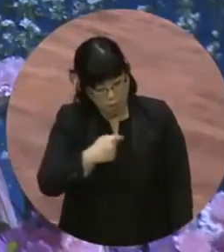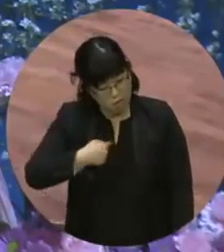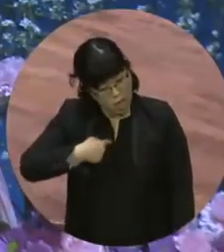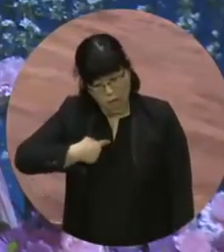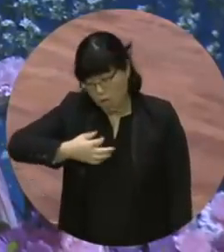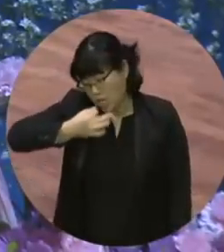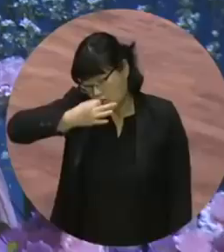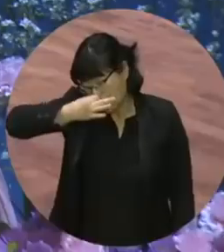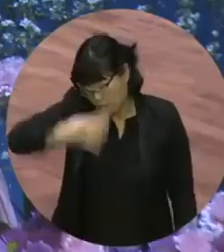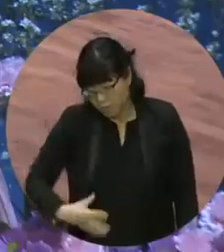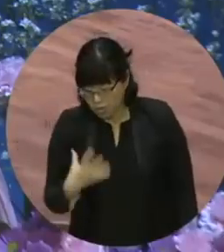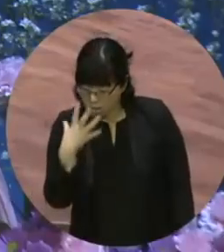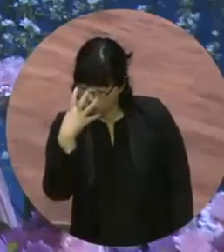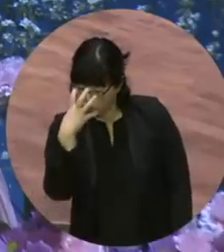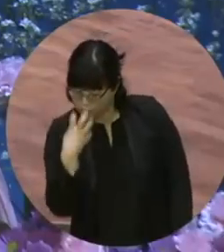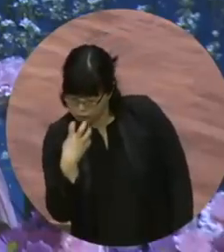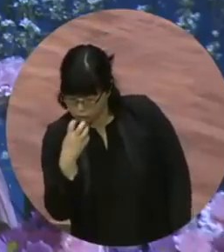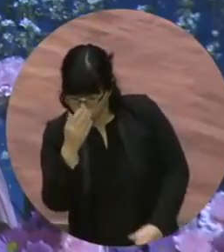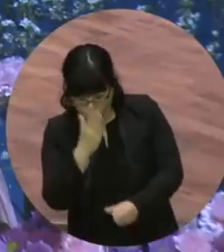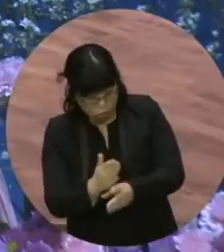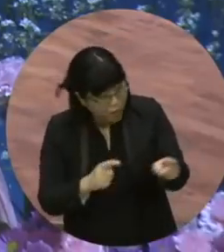죽겠는데.